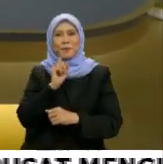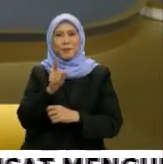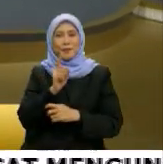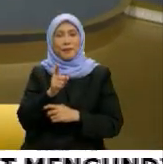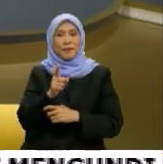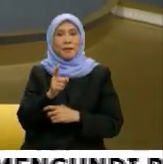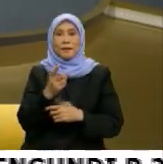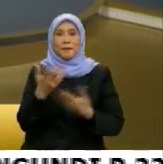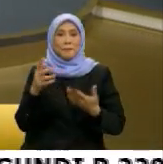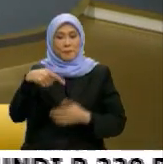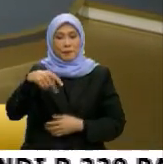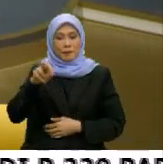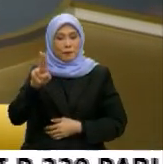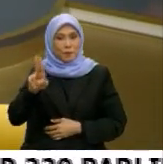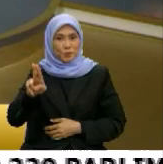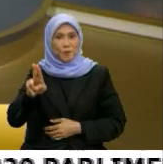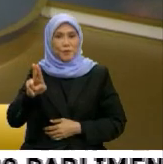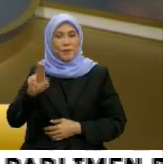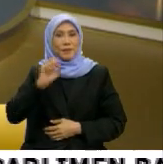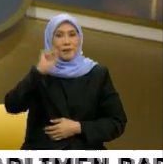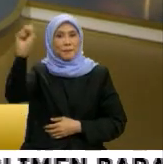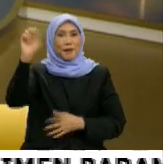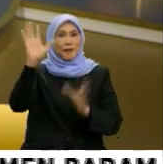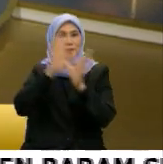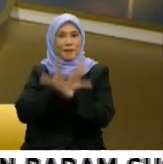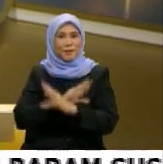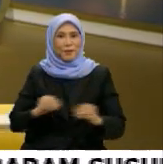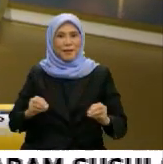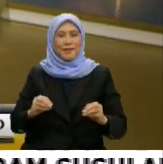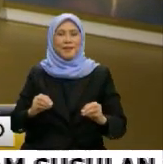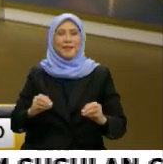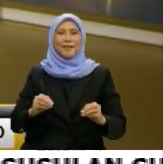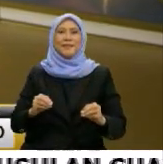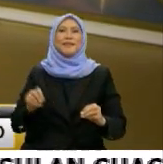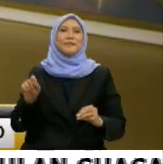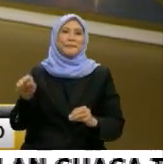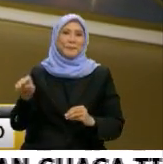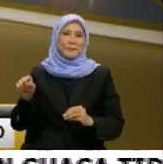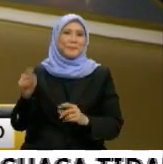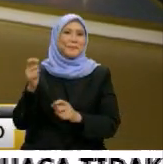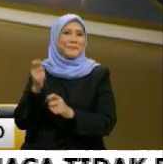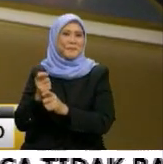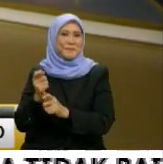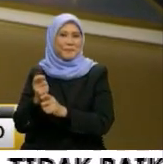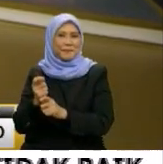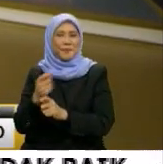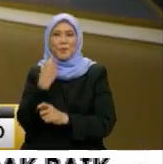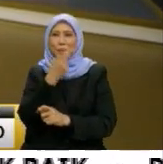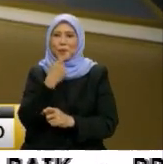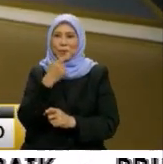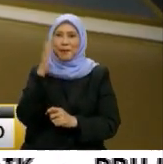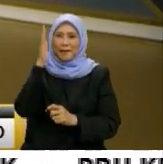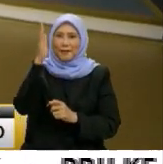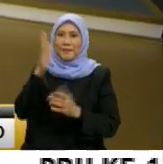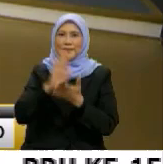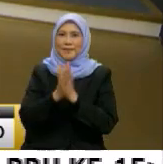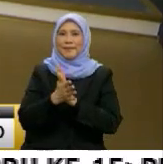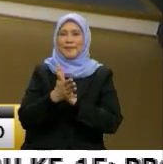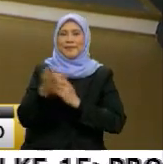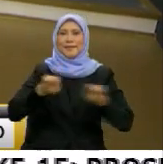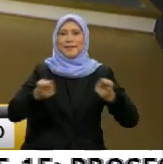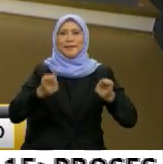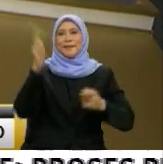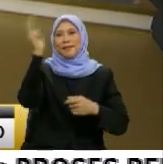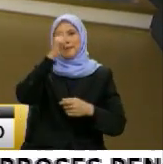sebenarnya, setiap kali PRU pun sebenarnya, Sabah dan Sarawak menjadi penentu kepada siapa yang akan menjadi